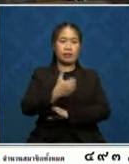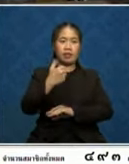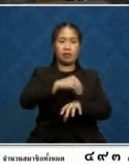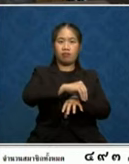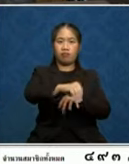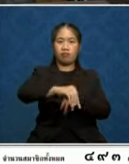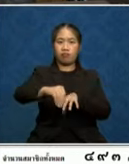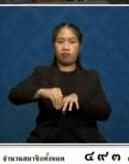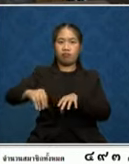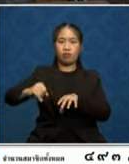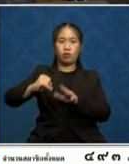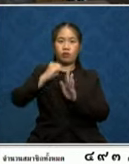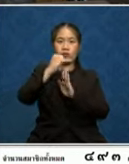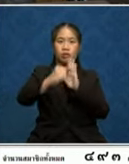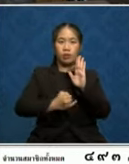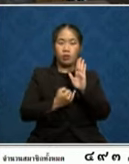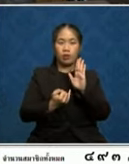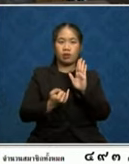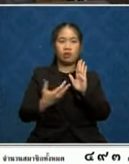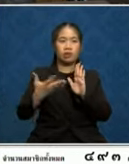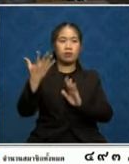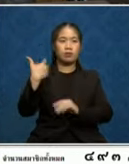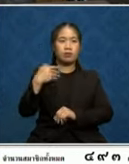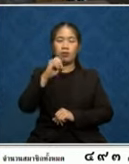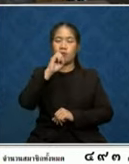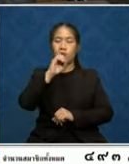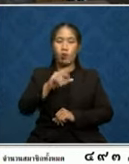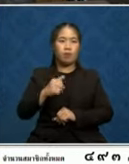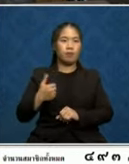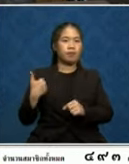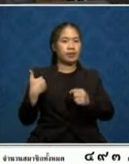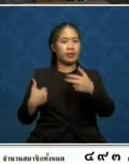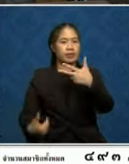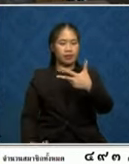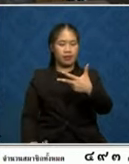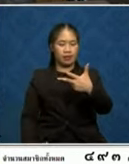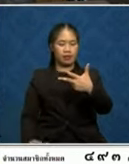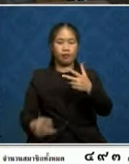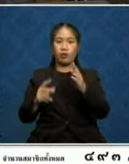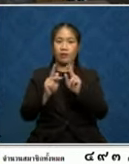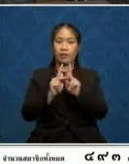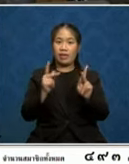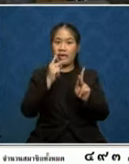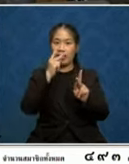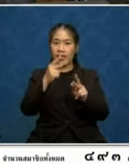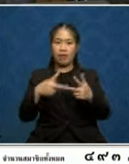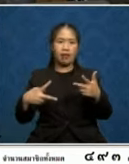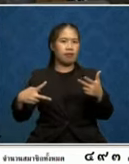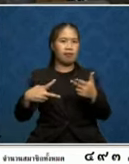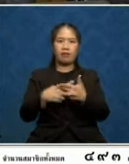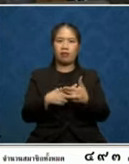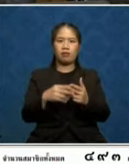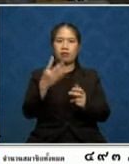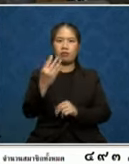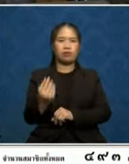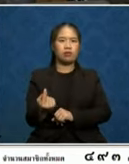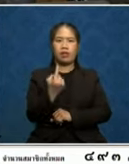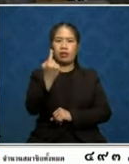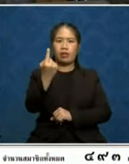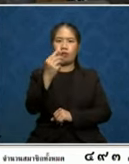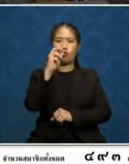บจงหวท้นเองที่ทให้เดิมบอกให้ 3 อย่เพรากมธิการไมเห็นบอกตัดหรออย่างเดยว คอ สอบ ข ข มจู่ แตงตงเทานั้น